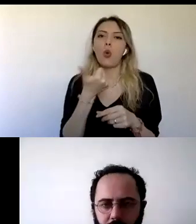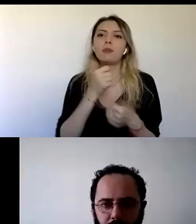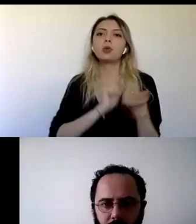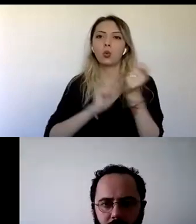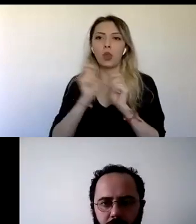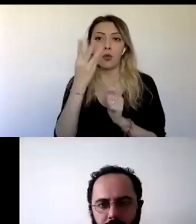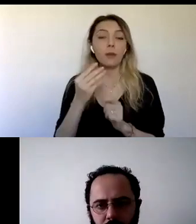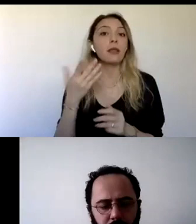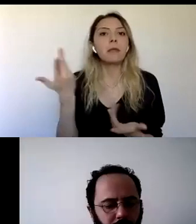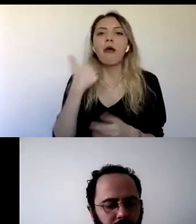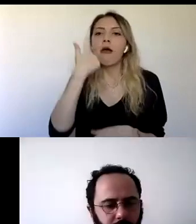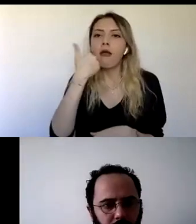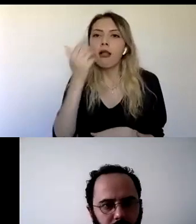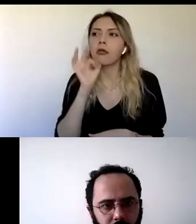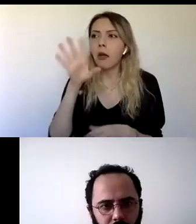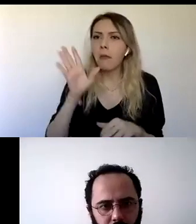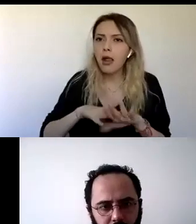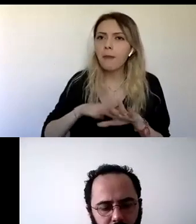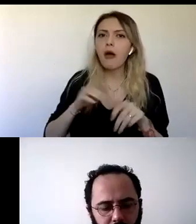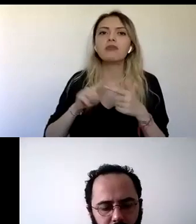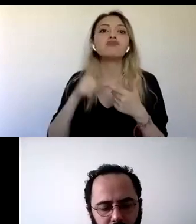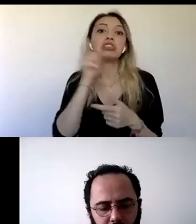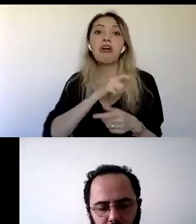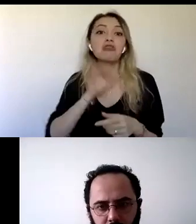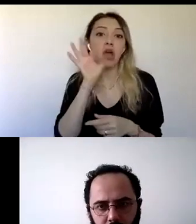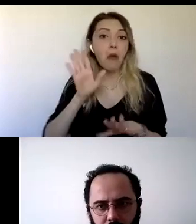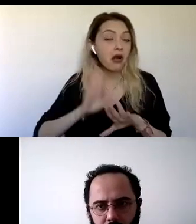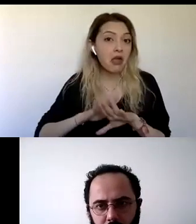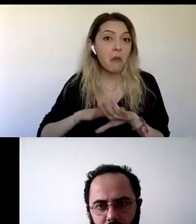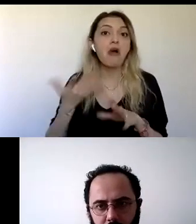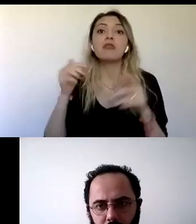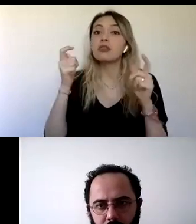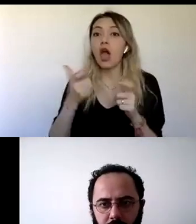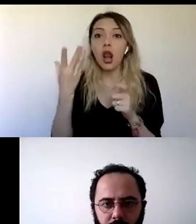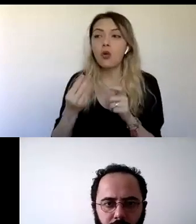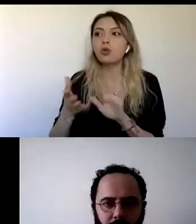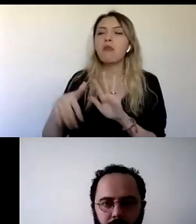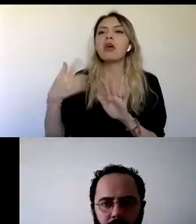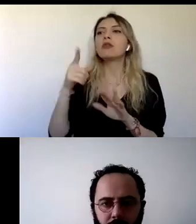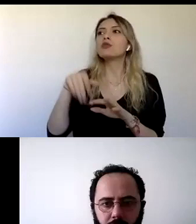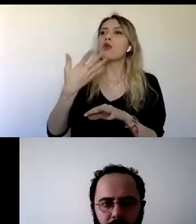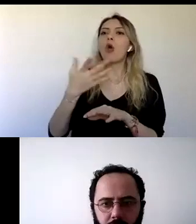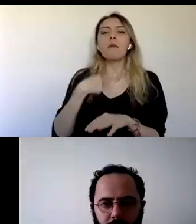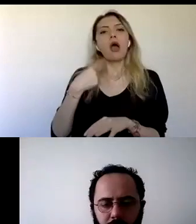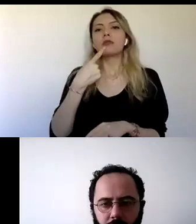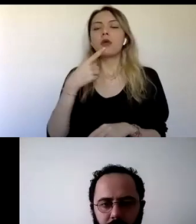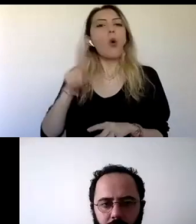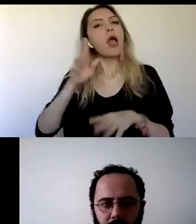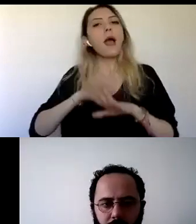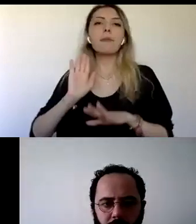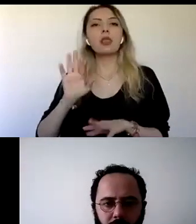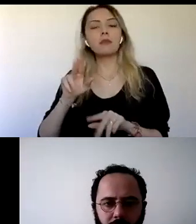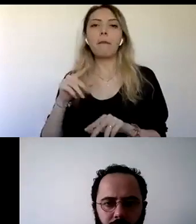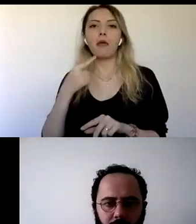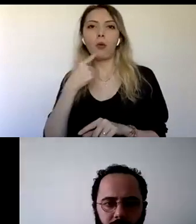haber yapan ya da yanlış haber yapan siteler oluyor kimi zaman. Ama sonrasında hayır ben o haberi yayınlamadım diyor. Dolayısıyla bu haberin o anki halini kaydedersek bize de